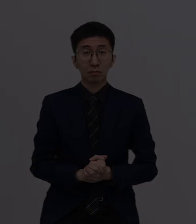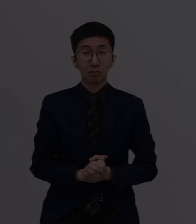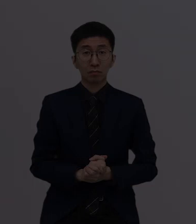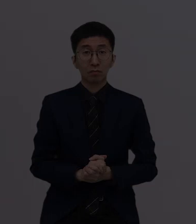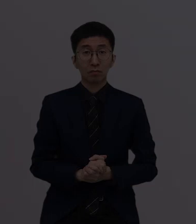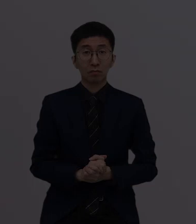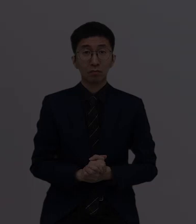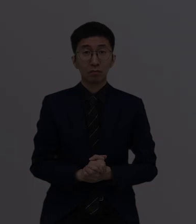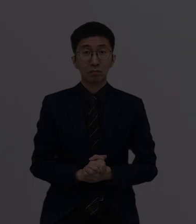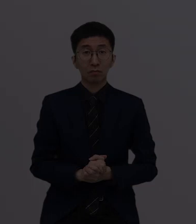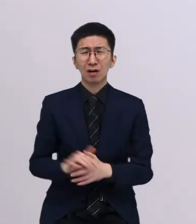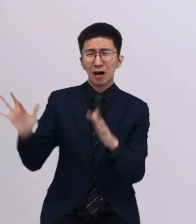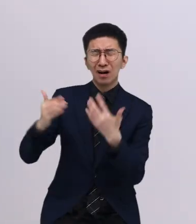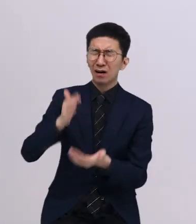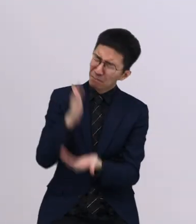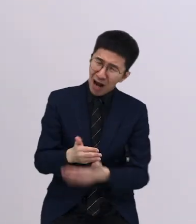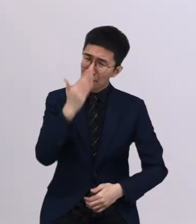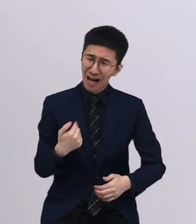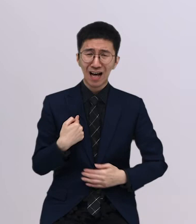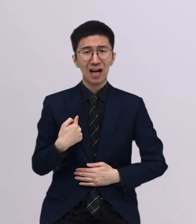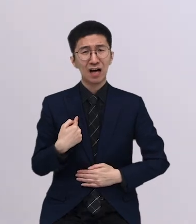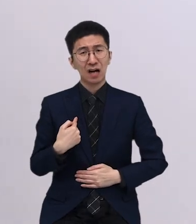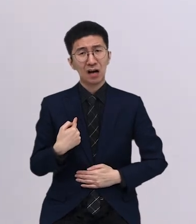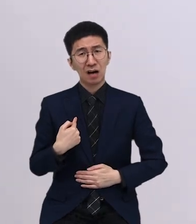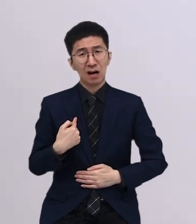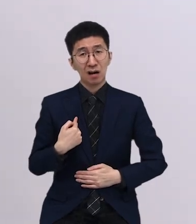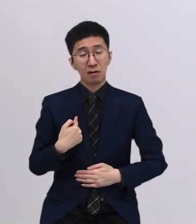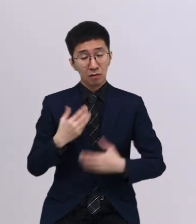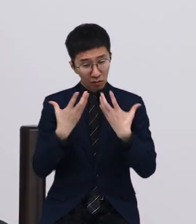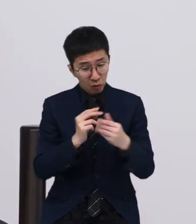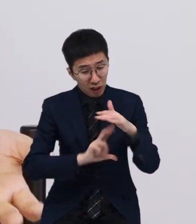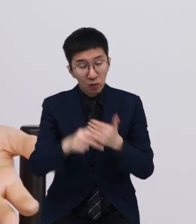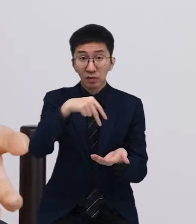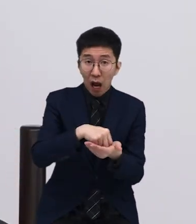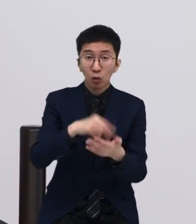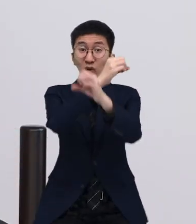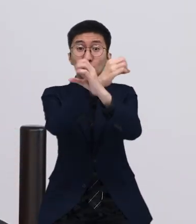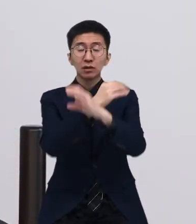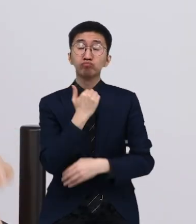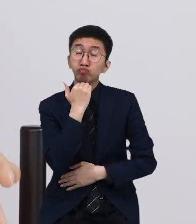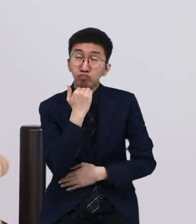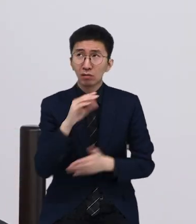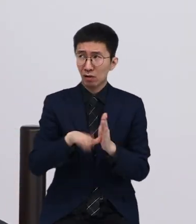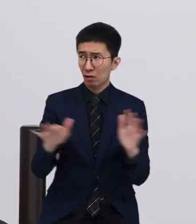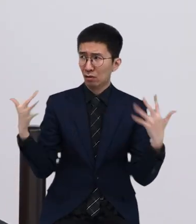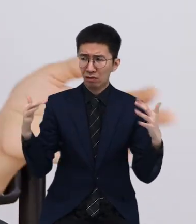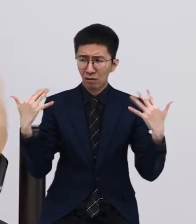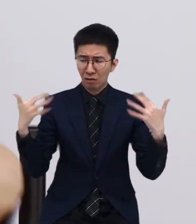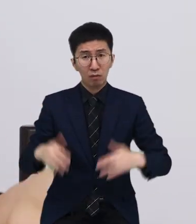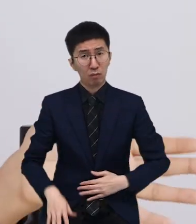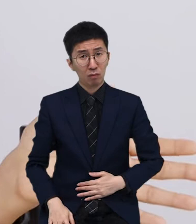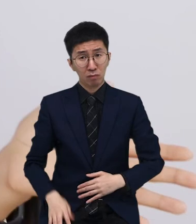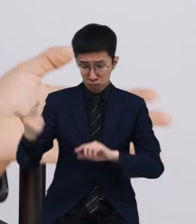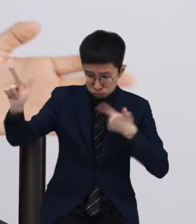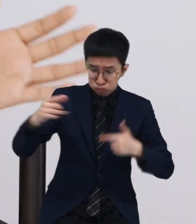한마디 해주고 싶은 말은? 안 쳐다봤으면 좋겠어요. 일단 지하철 타거나 신호등 기다리거나 이럴 때 되게 많이 보시거든요. 다